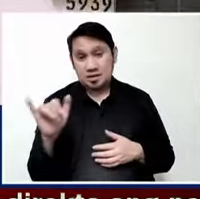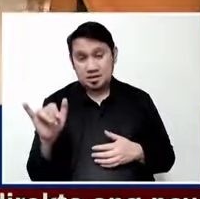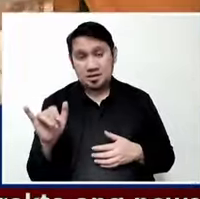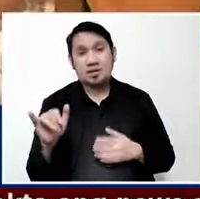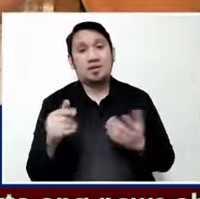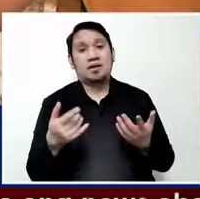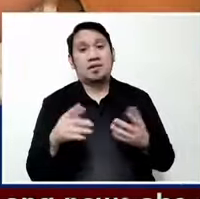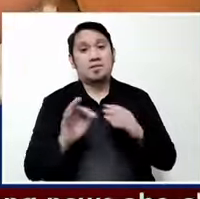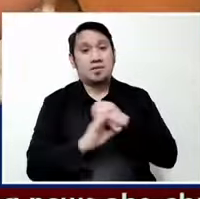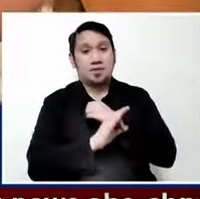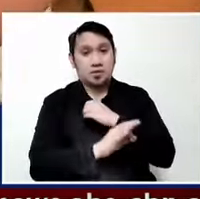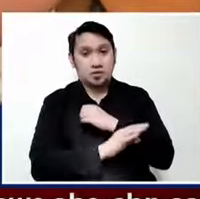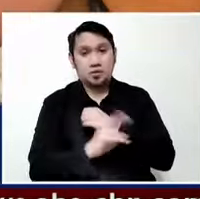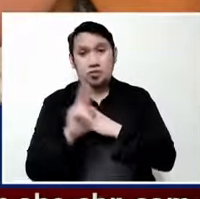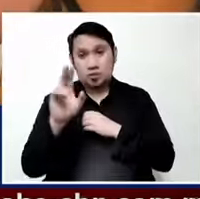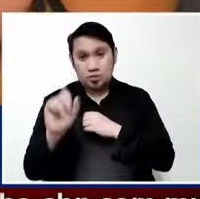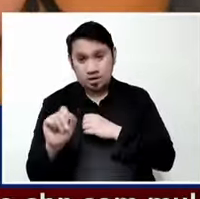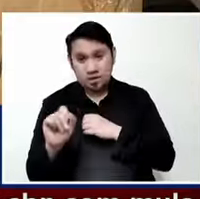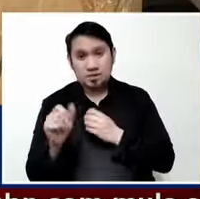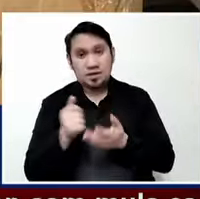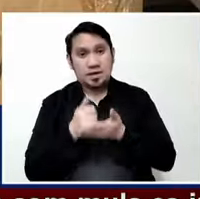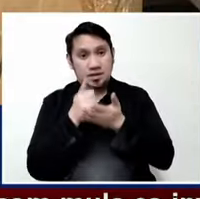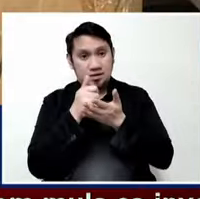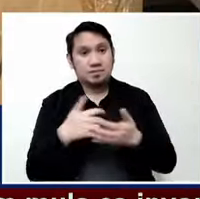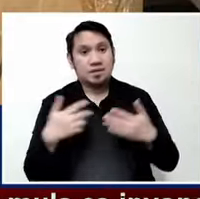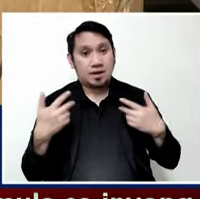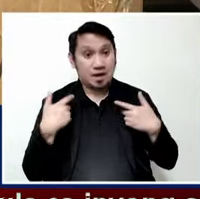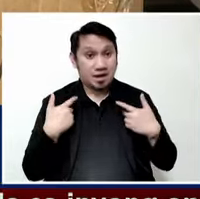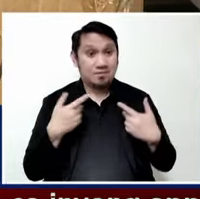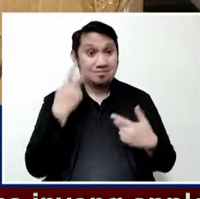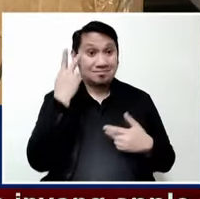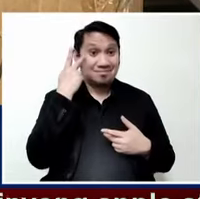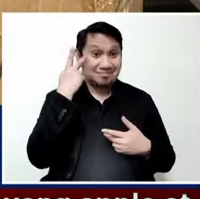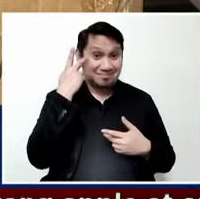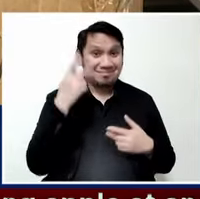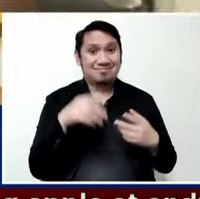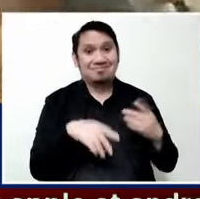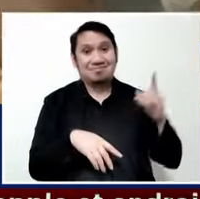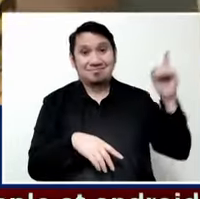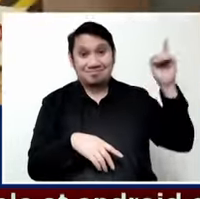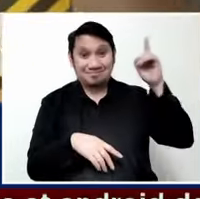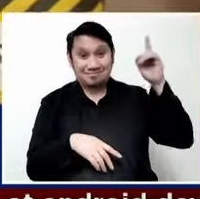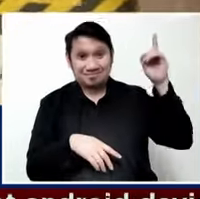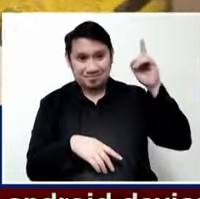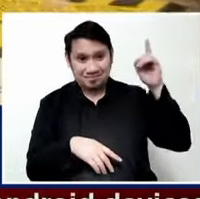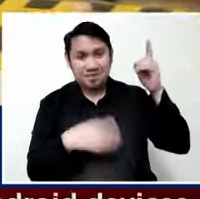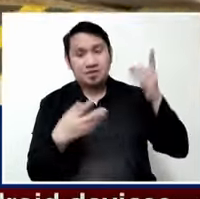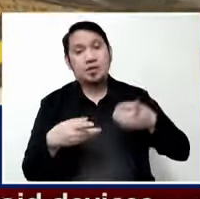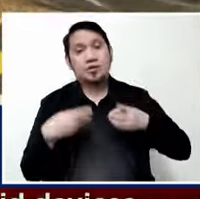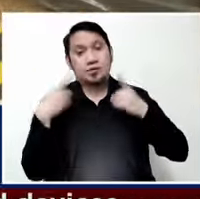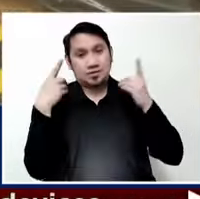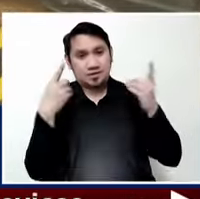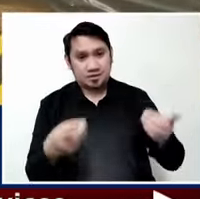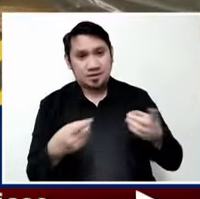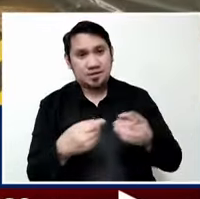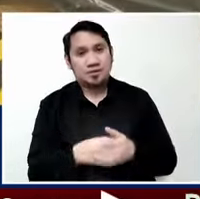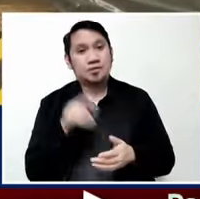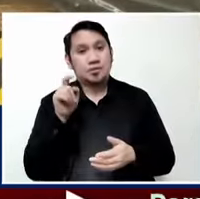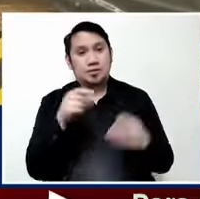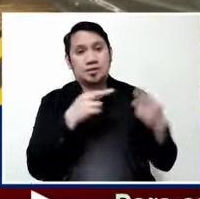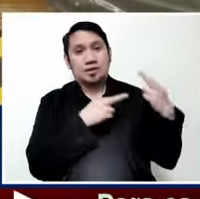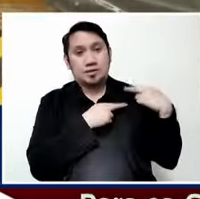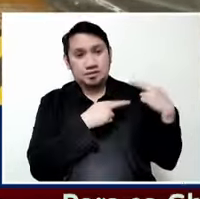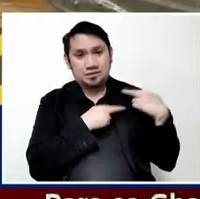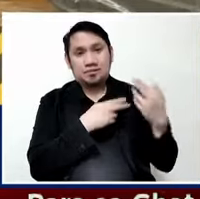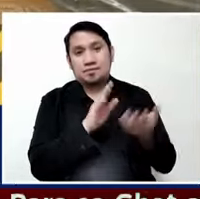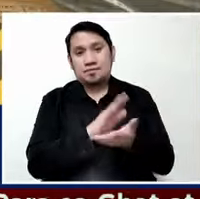ay namahagi ng mga PPEs, rubber boots at mask para sa mga volunteer at mga kawani na naatasang maglinis sa bayan